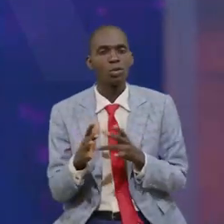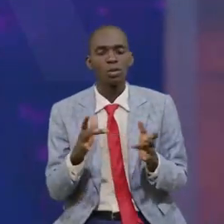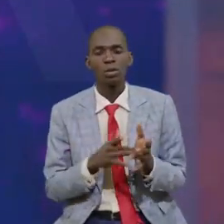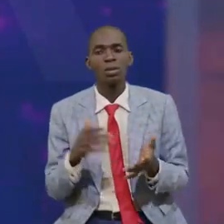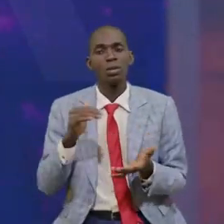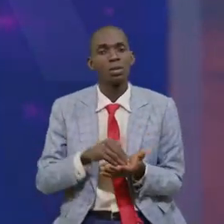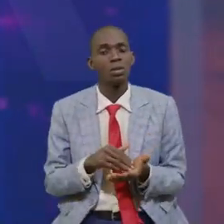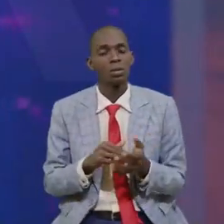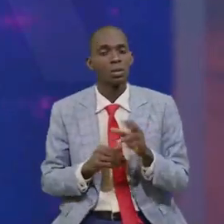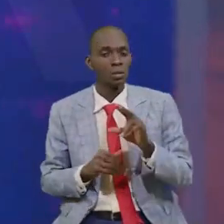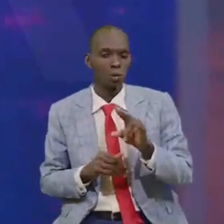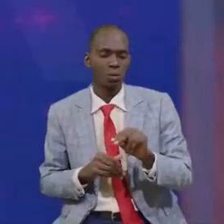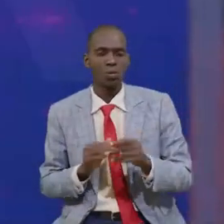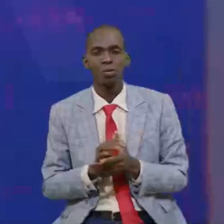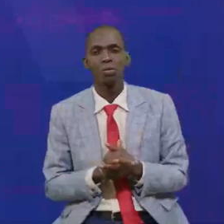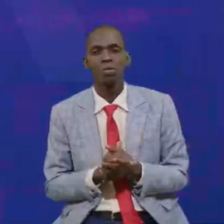Non, non.